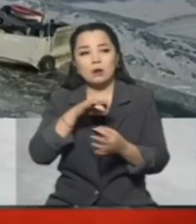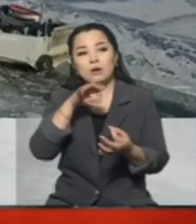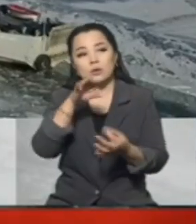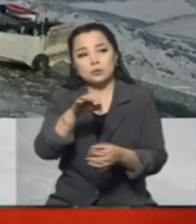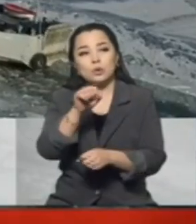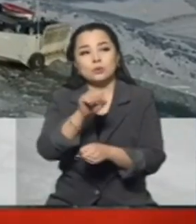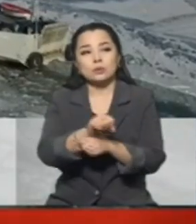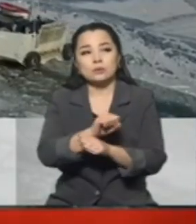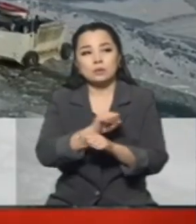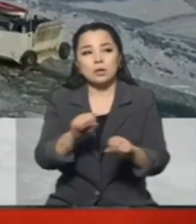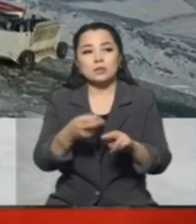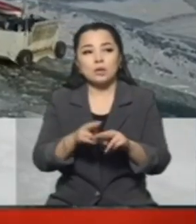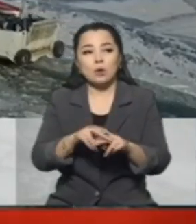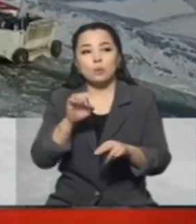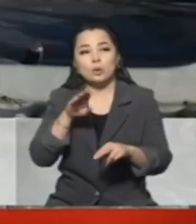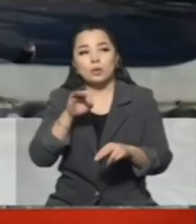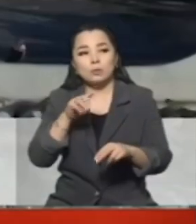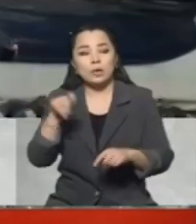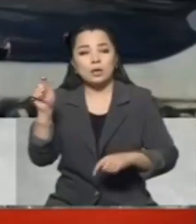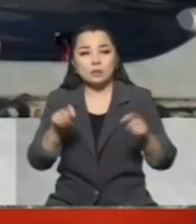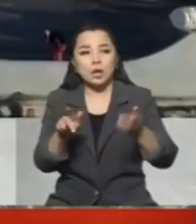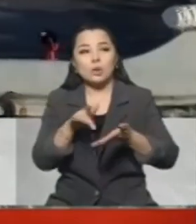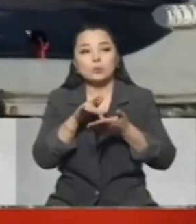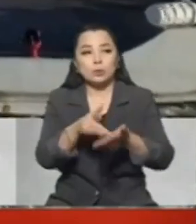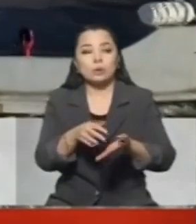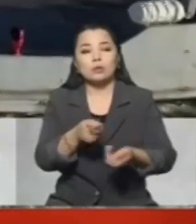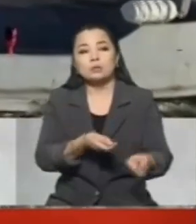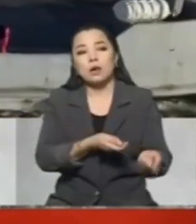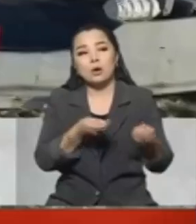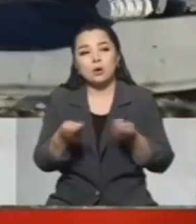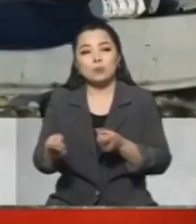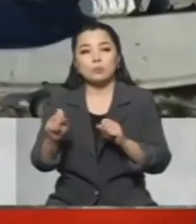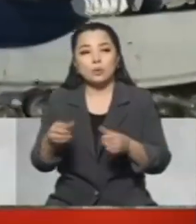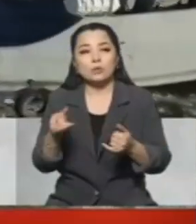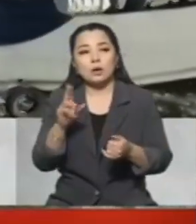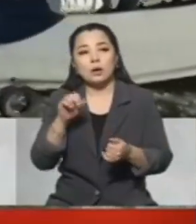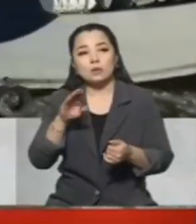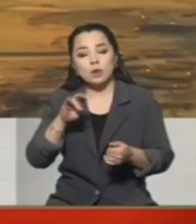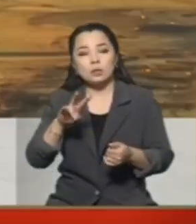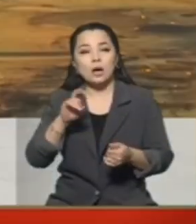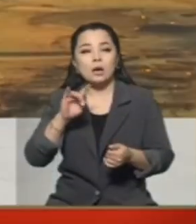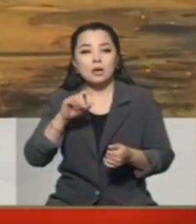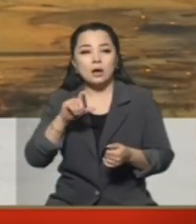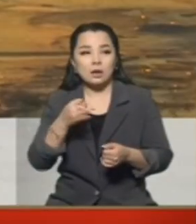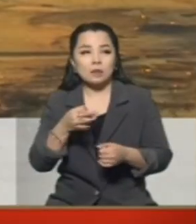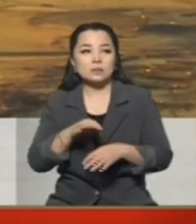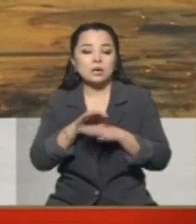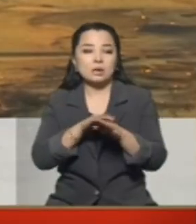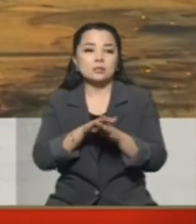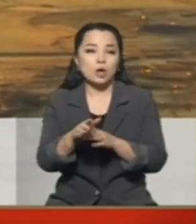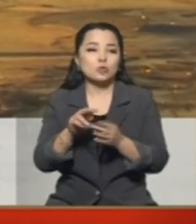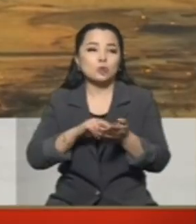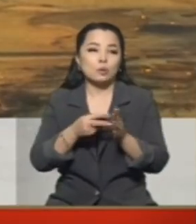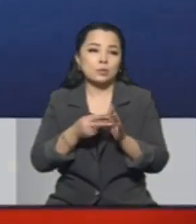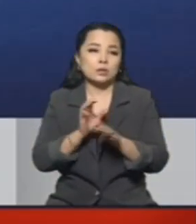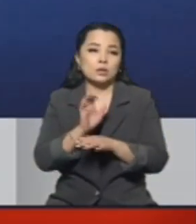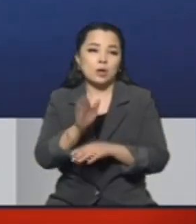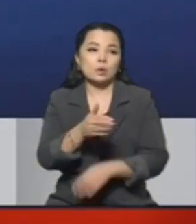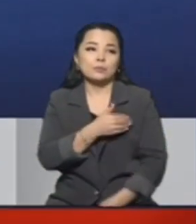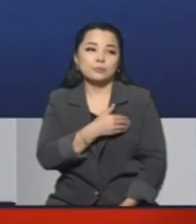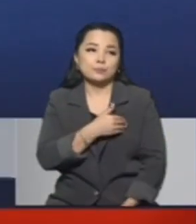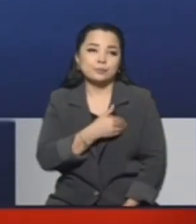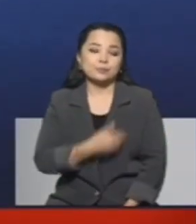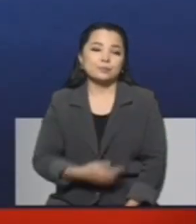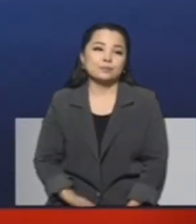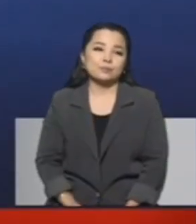мүлде тоқтап қалмайды. Бұқтырмаға келген туристерді тасымалдауы мүмкін. Немесе Катонқарағай бағытындағы өткелге апару жоспары да бар.